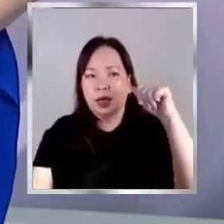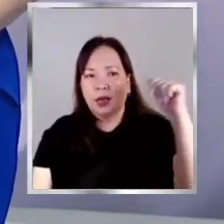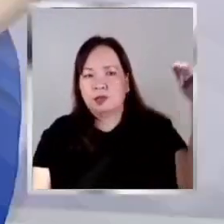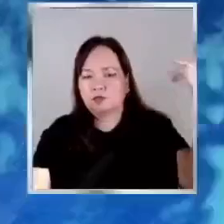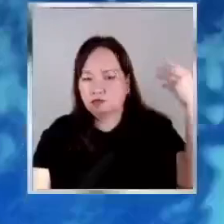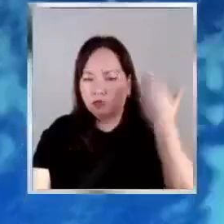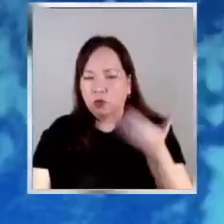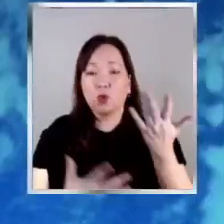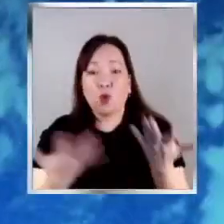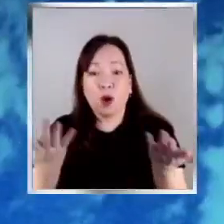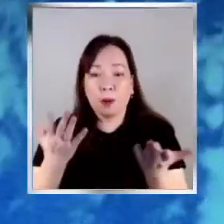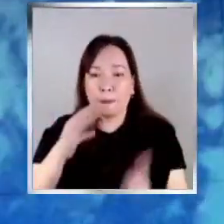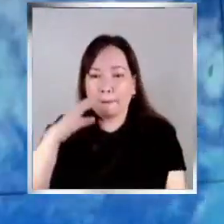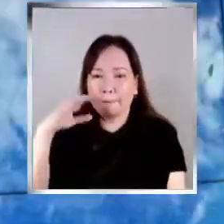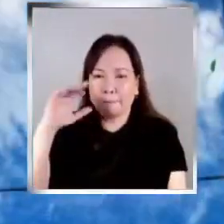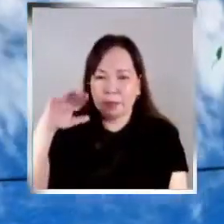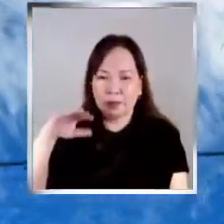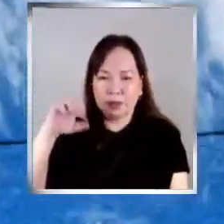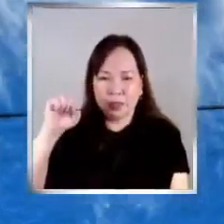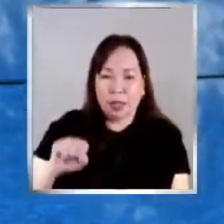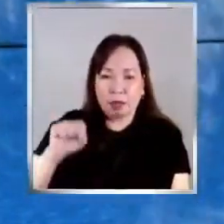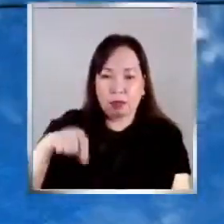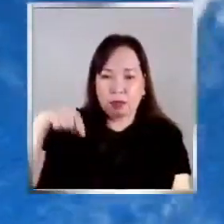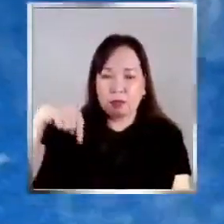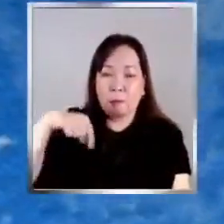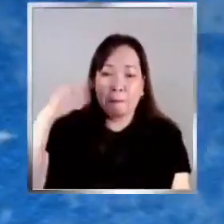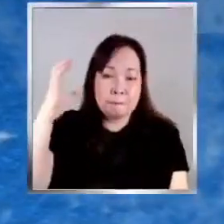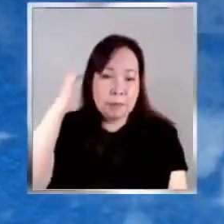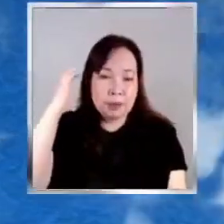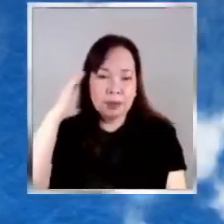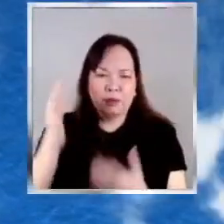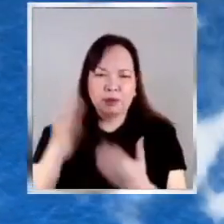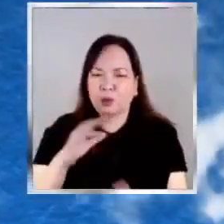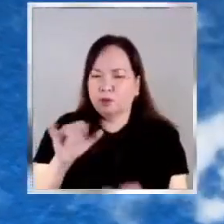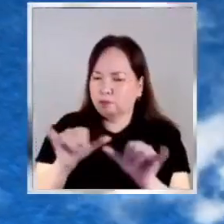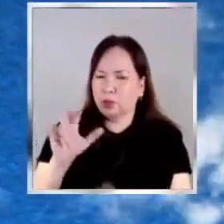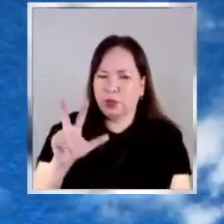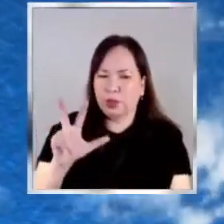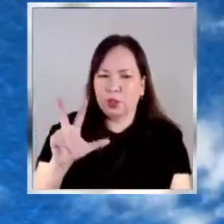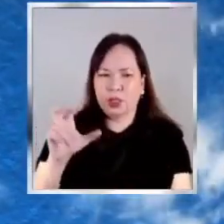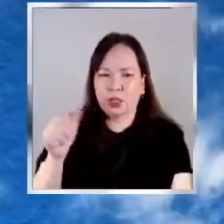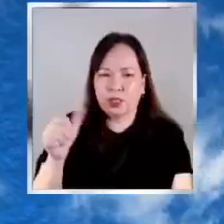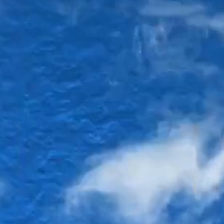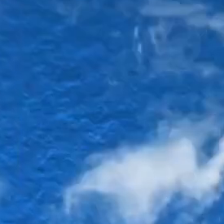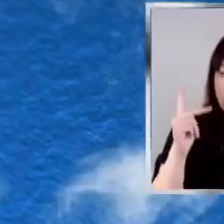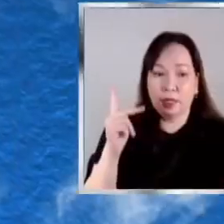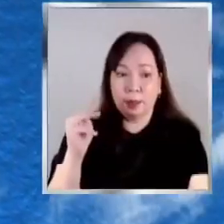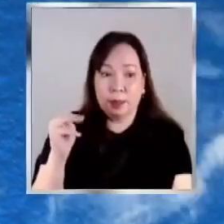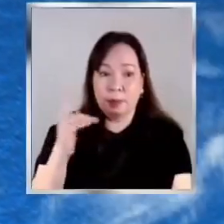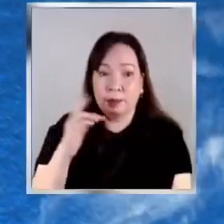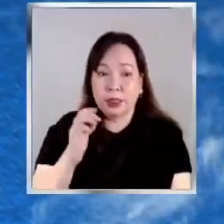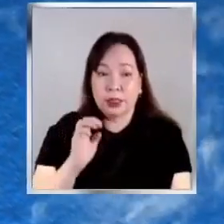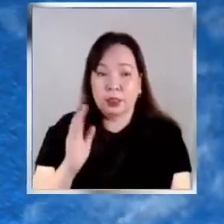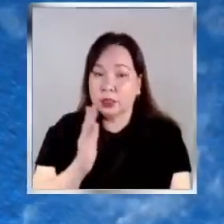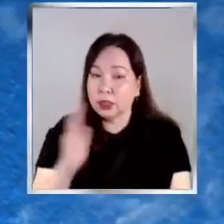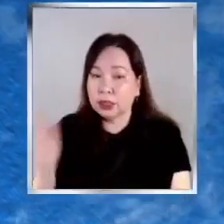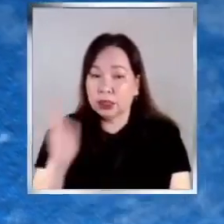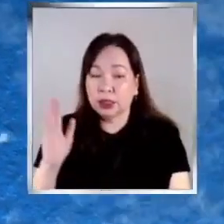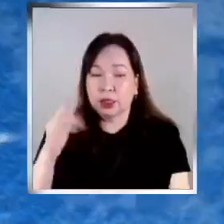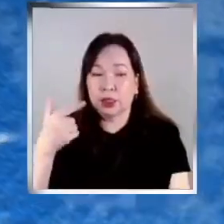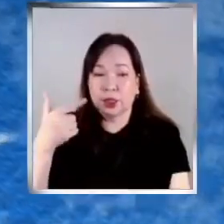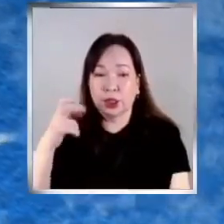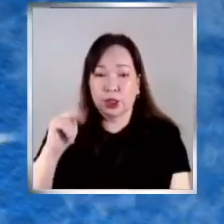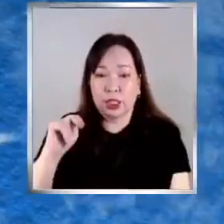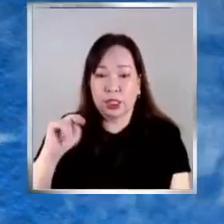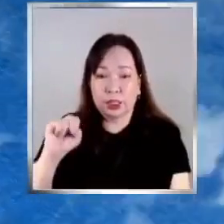Mindanao. Huli itong namataan sa layong 310 kilometers east ng General Santos City. Ayon sa PAGASA, mababa